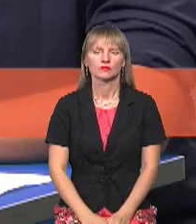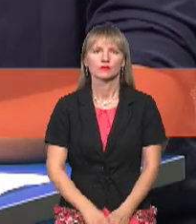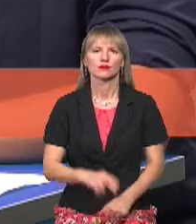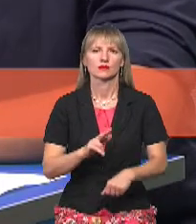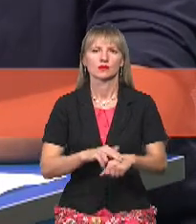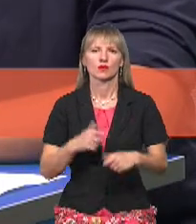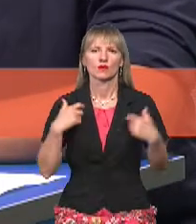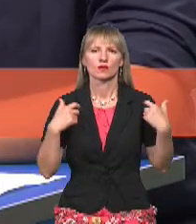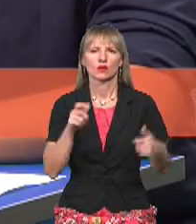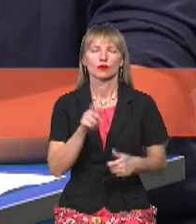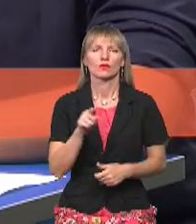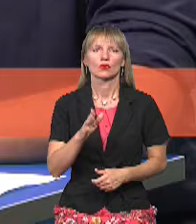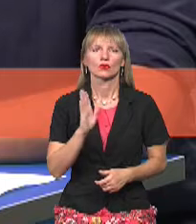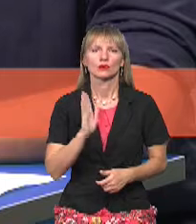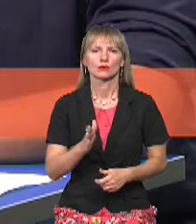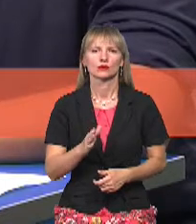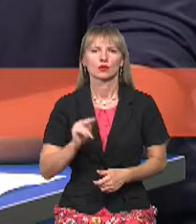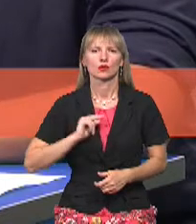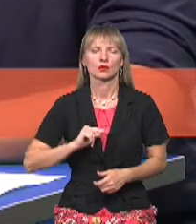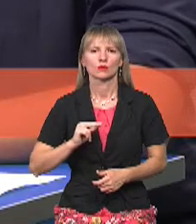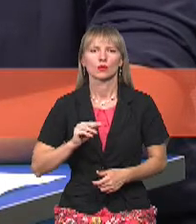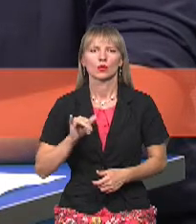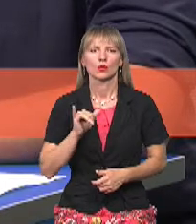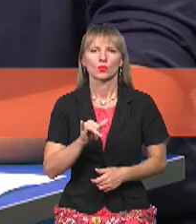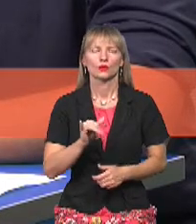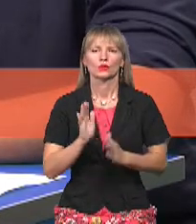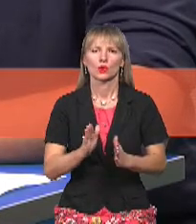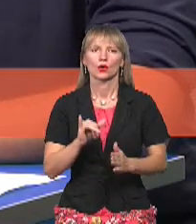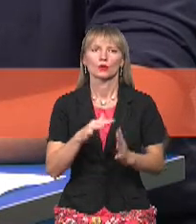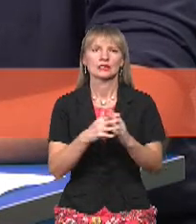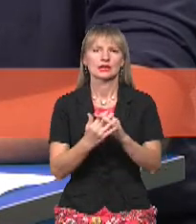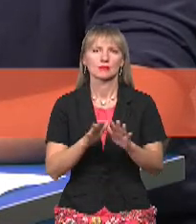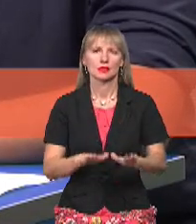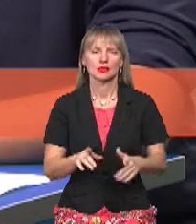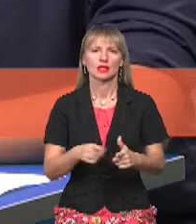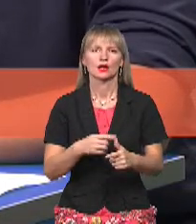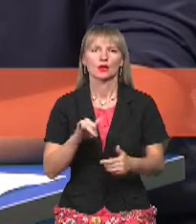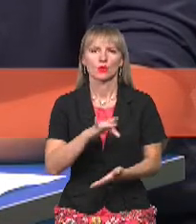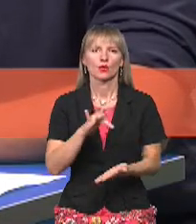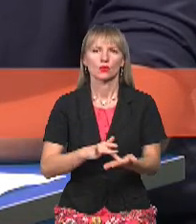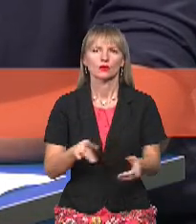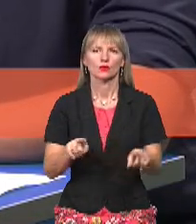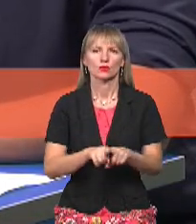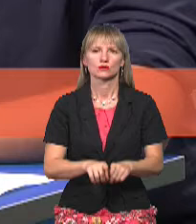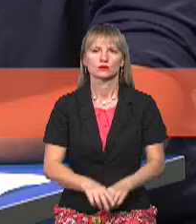Поліцейські офіцери громади, вони будуть діяти лише у сільській місцевості чи у місті також?